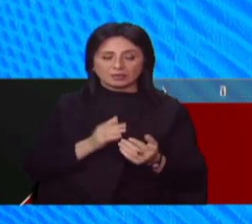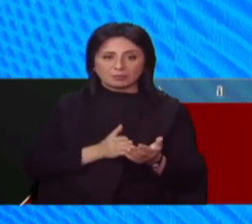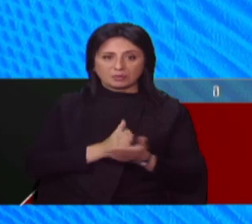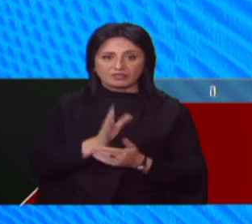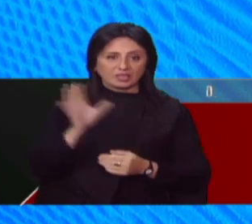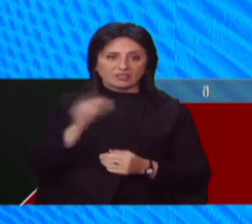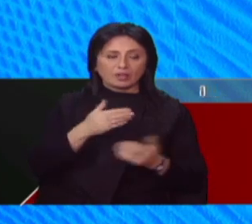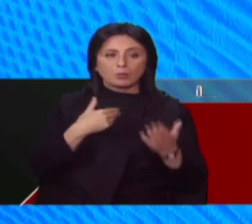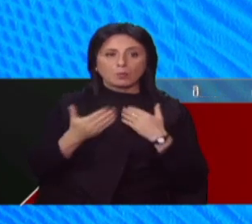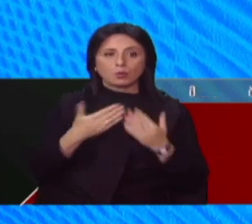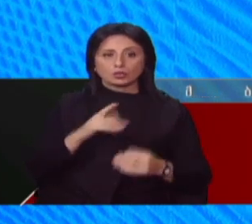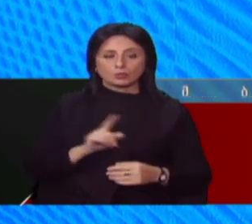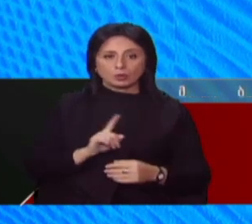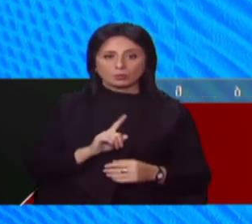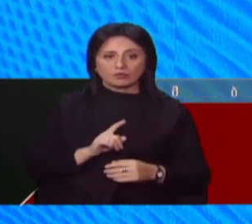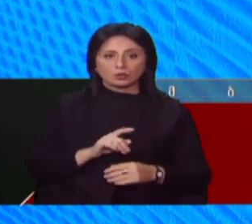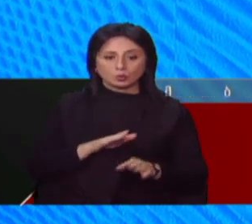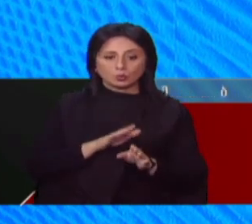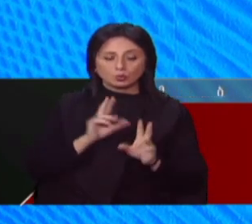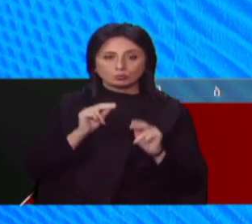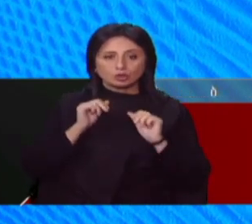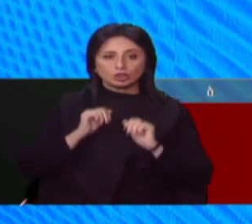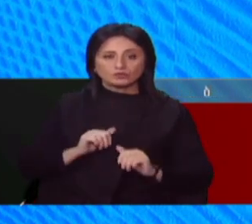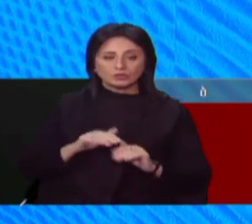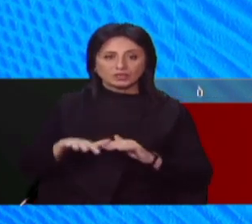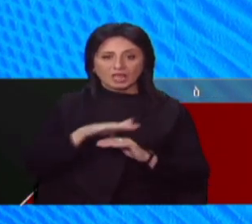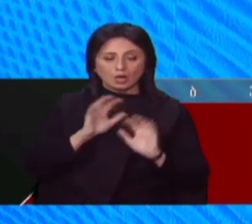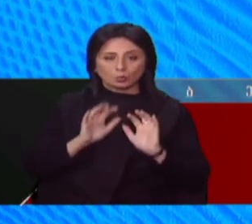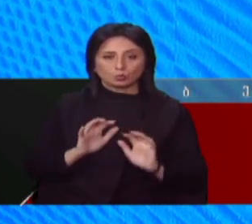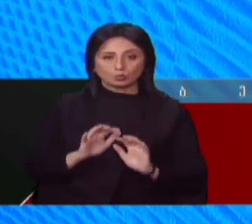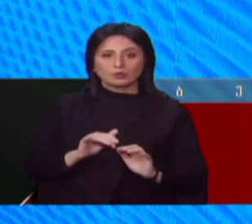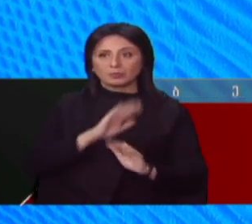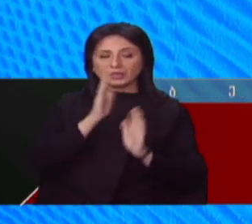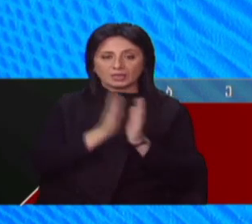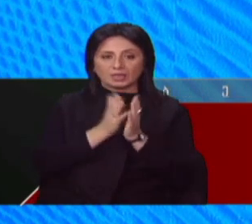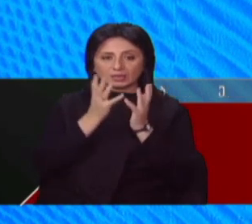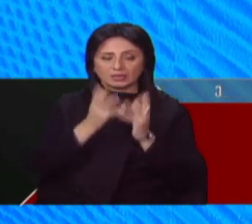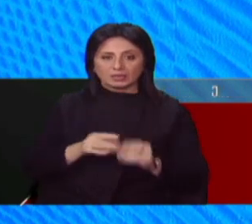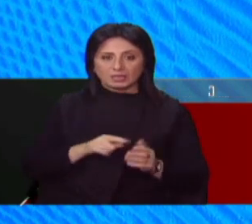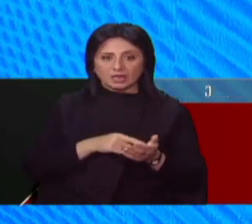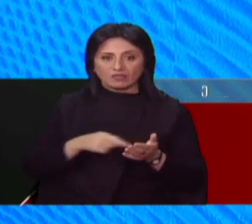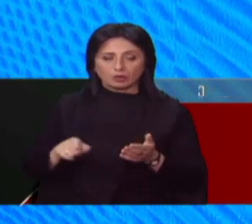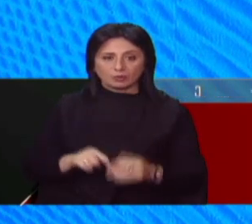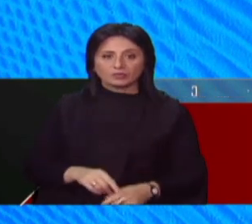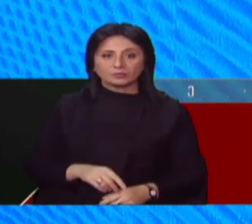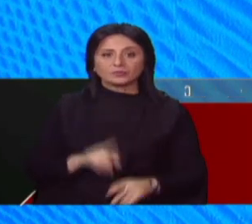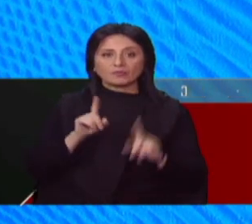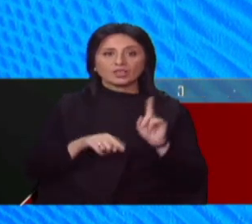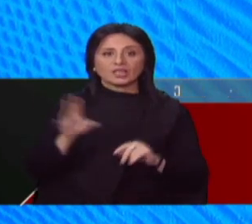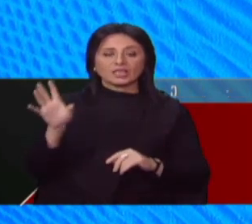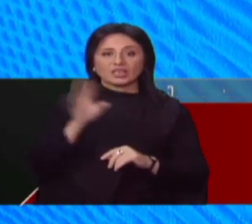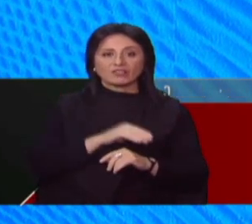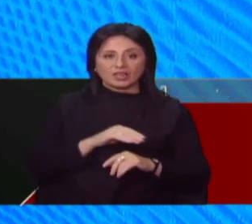та колас моуцодеп ром взрунгон пшиди сарчено каремом телетгес канолобаш. Зогадат,